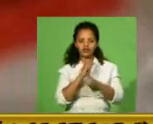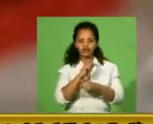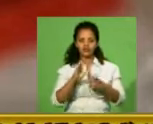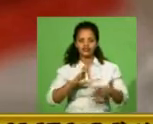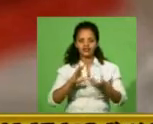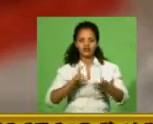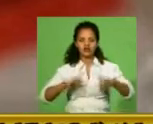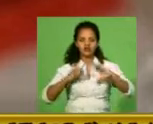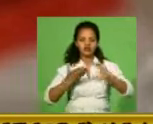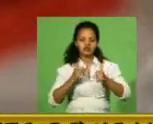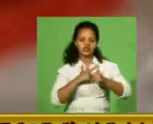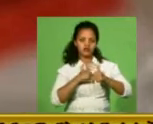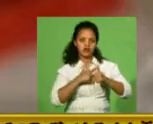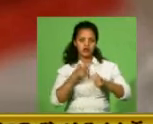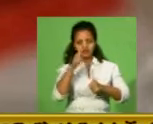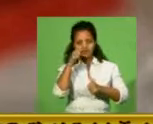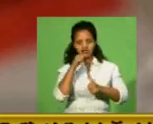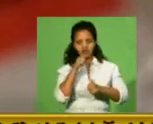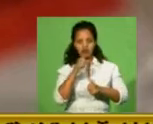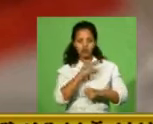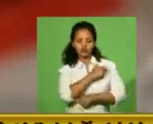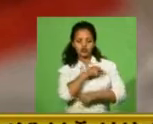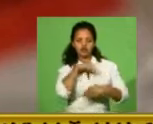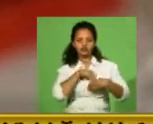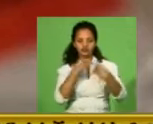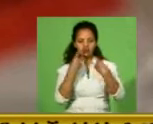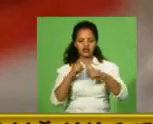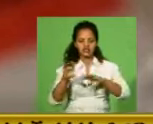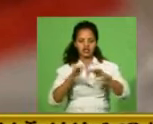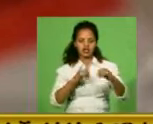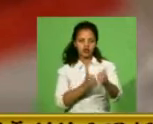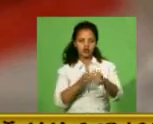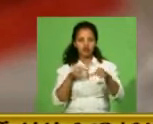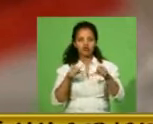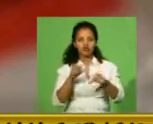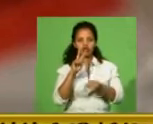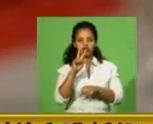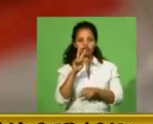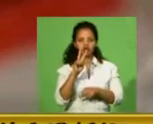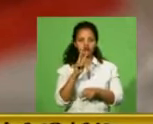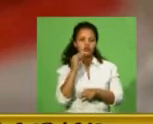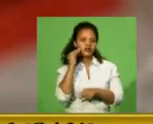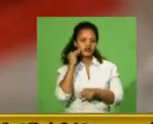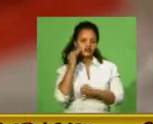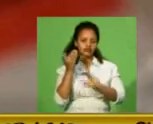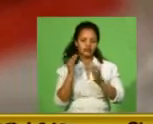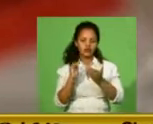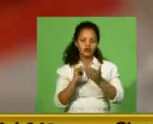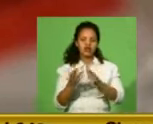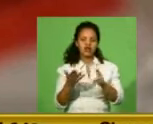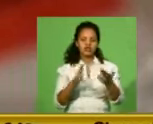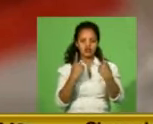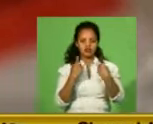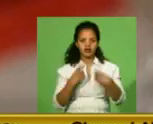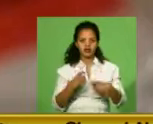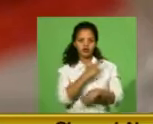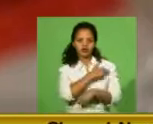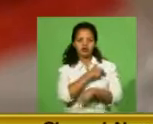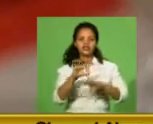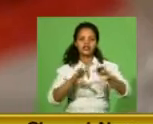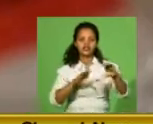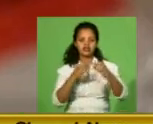ነዋሪ ሲሆኑ የመጀመሪያዋ ግለሰብ በሆስፒታል ውስጥ ሕክምና ሲከታተሉ የቆዩ ሲሆን ሁለቱ ህይወታቸው አልፎ ለአስክሬን ምርመራ በሆስፒታል